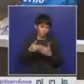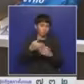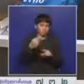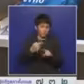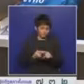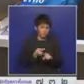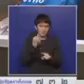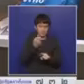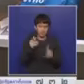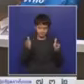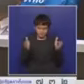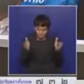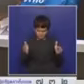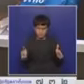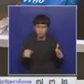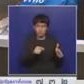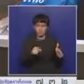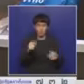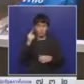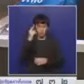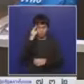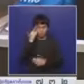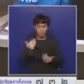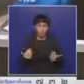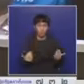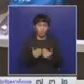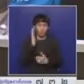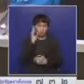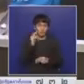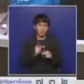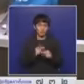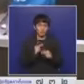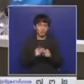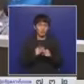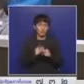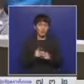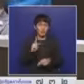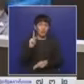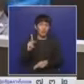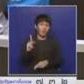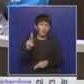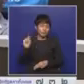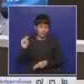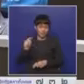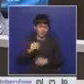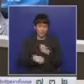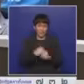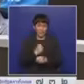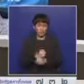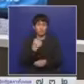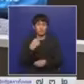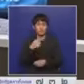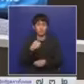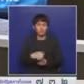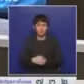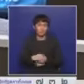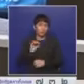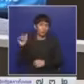มาท่านรู้มครับลูกชายผมน้องกัปตัน 10ขวบโทรมาถามครับปะป๊า